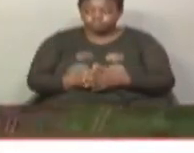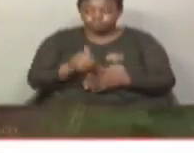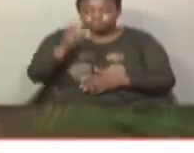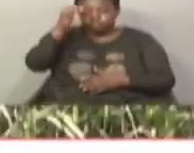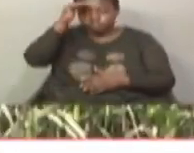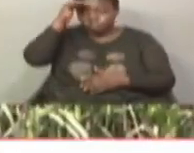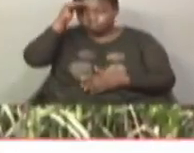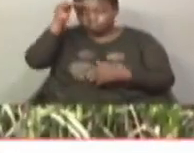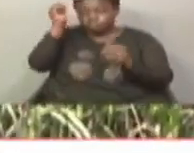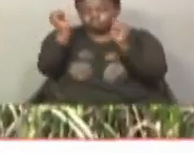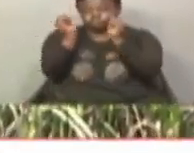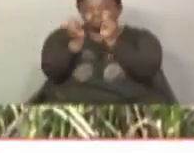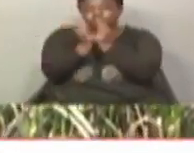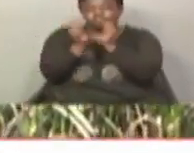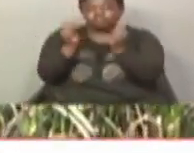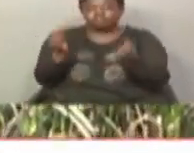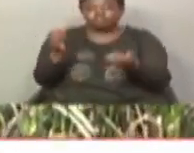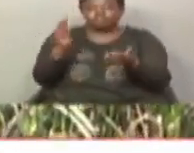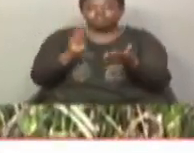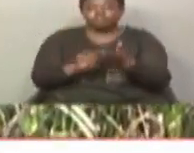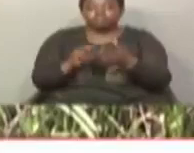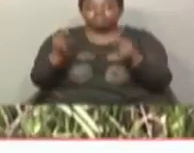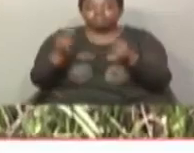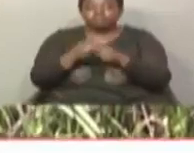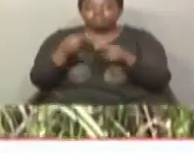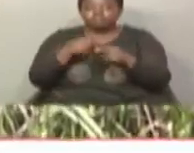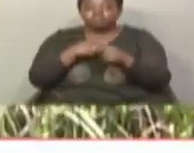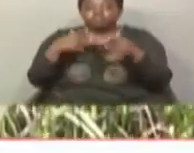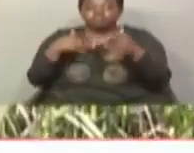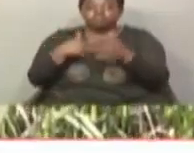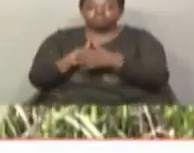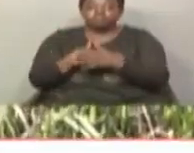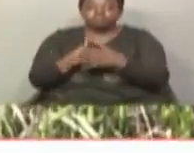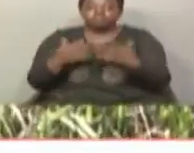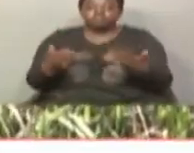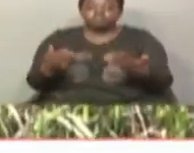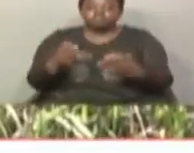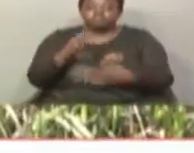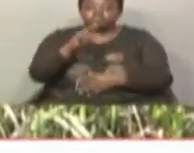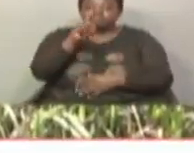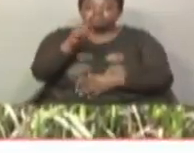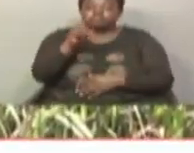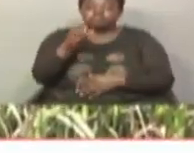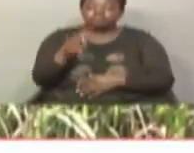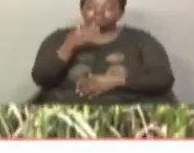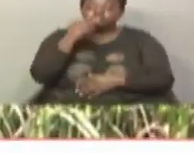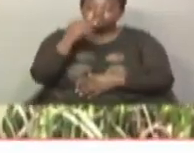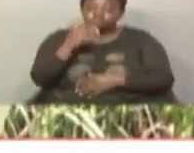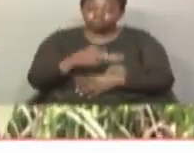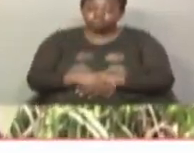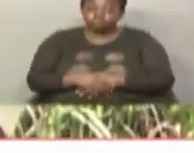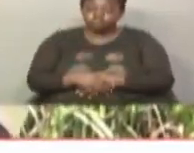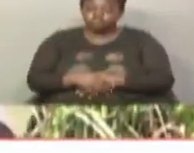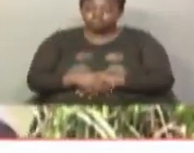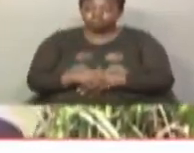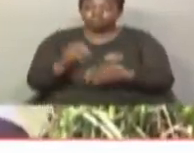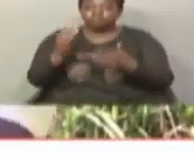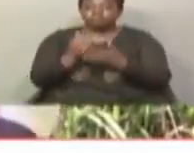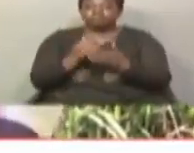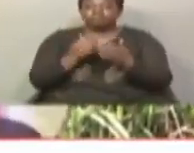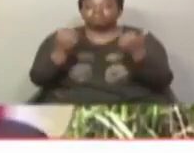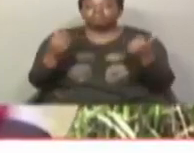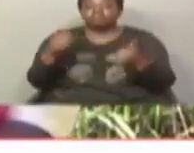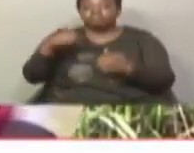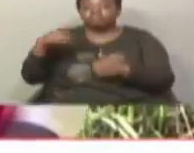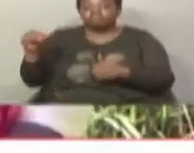kuata kubaraza katono nsure mukomera. Mama na disinkwe baza kubanga twali tulina abana abali bagende ebweru